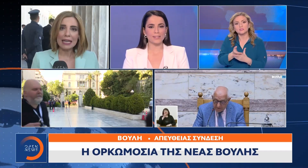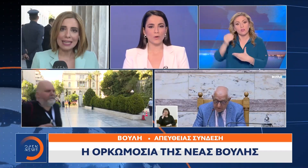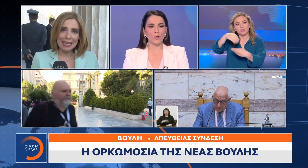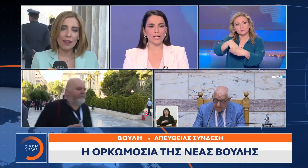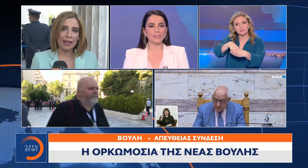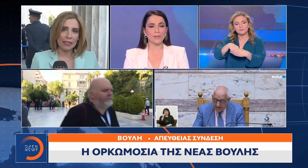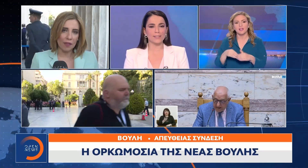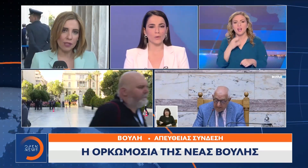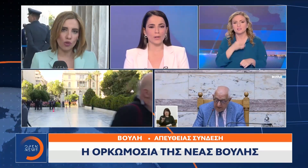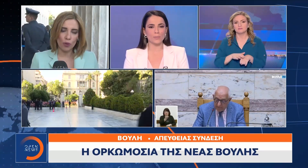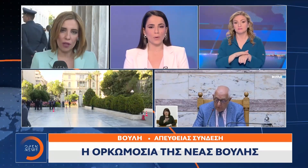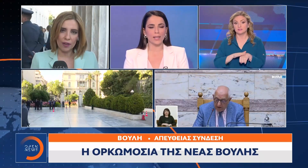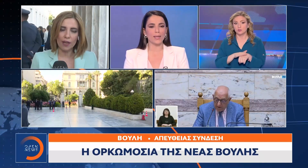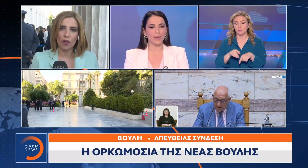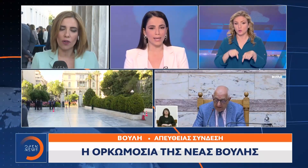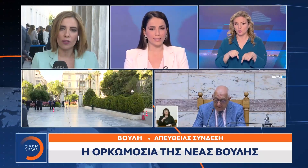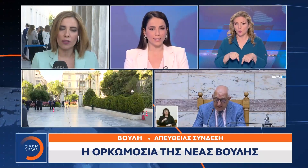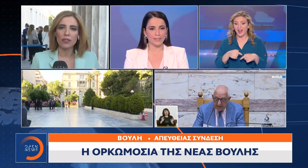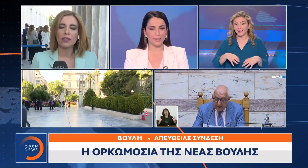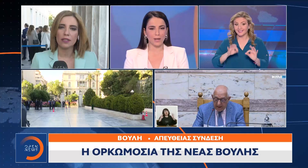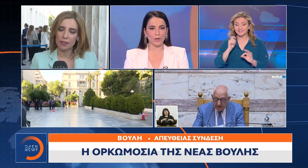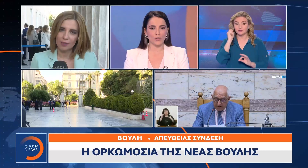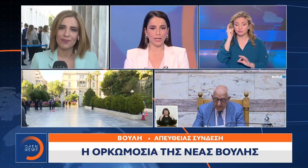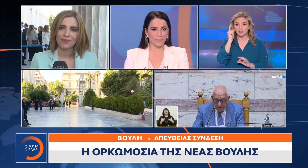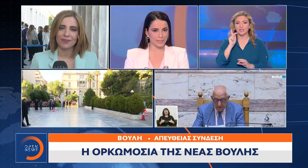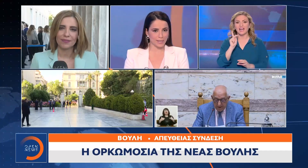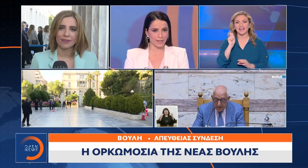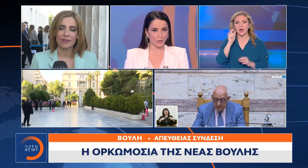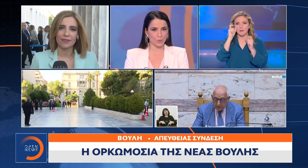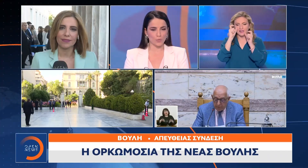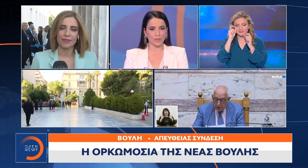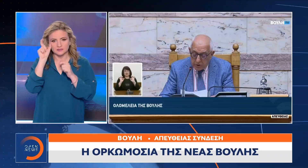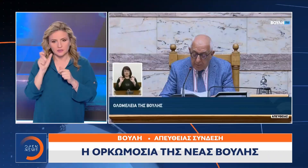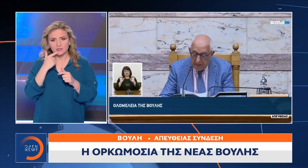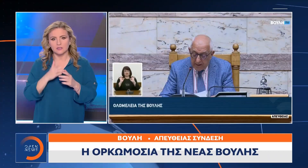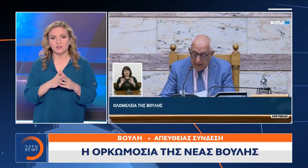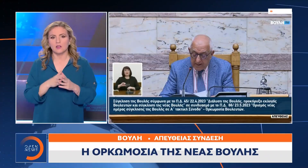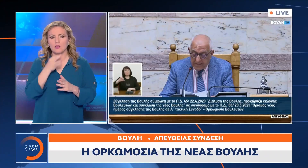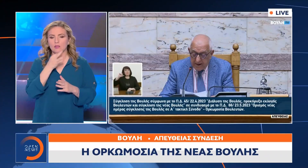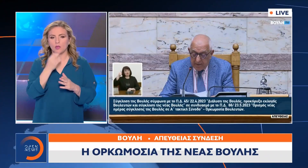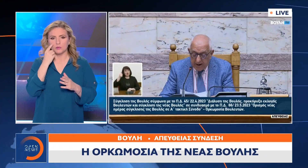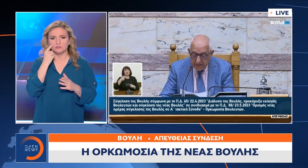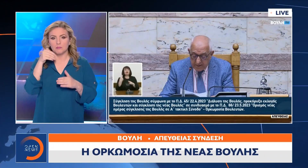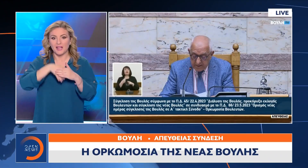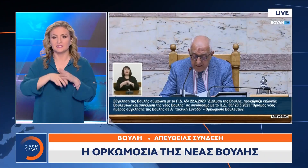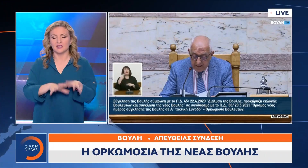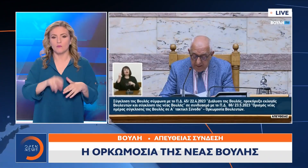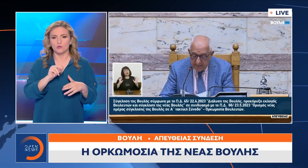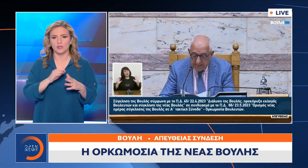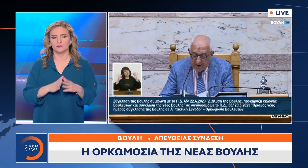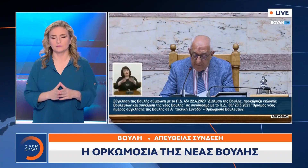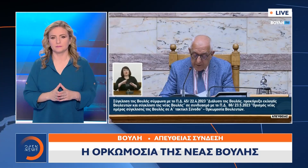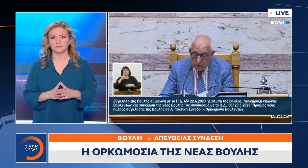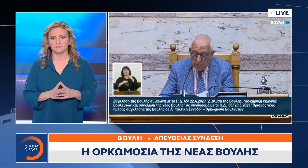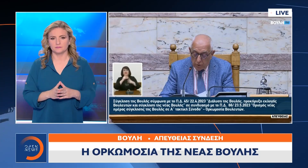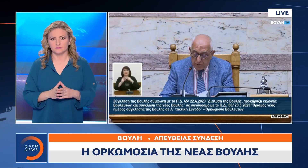Στέλλα, με συγχωρείς πολύ. Έχει ξεκινήσει και μιλά ο κύριος Κακλαμάνης για να ακούσουμε τι γίνεται στο εσωτερικό της Βουλής.